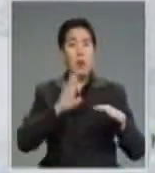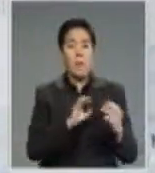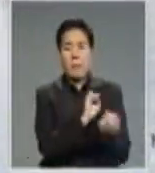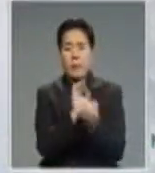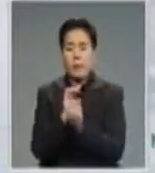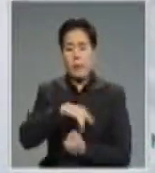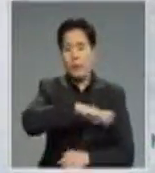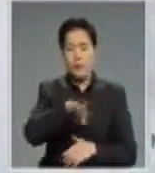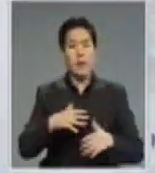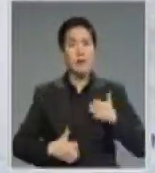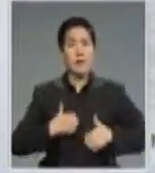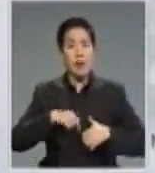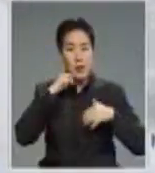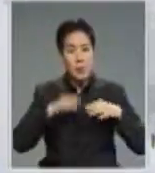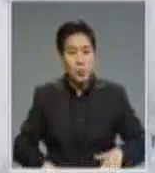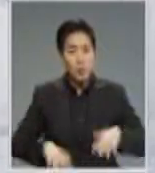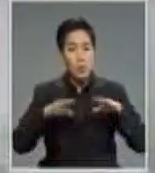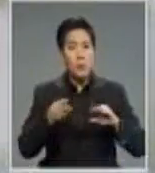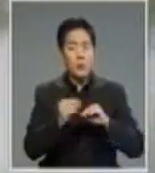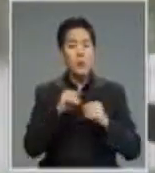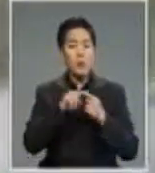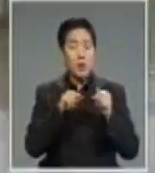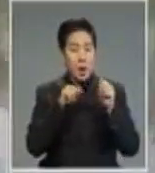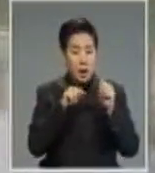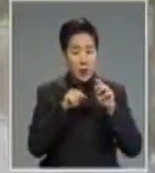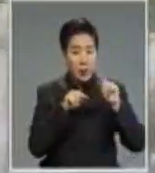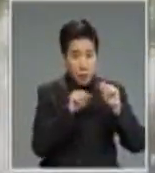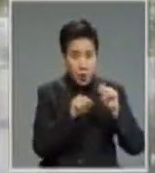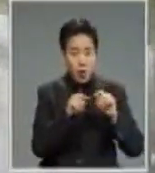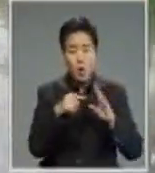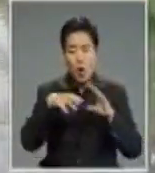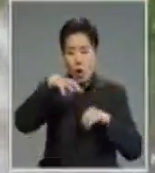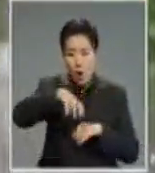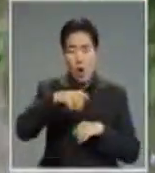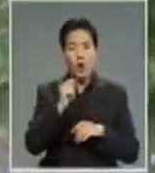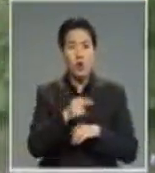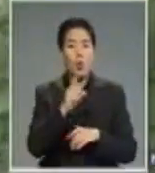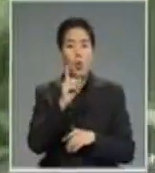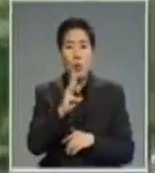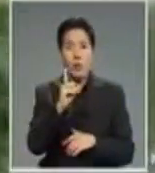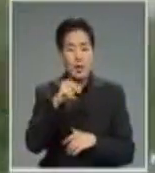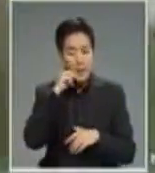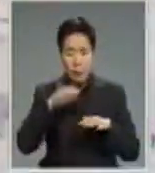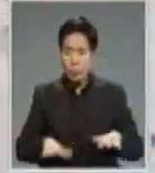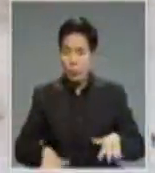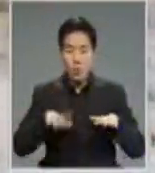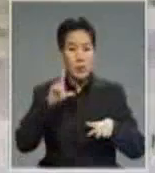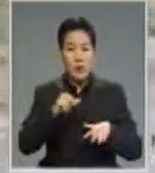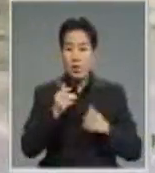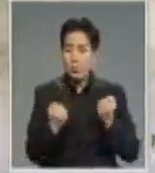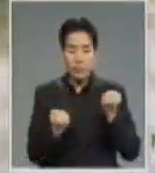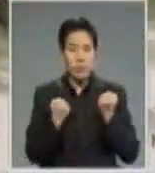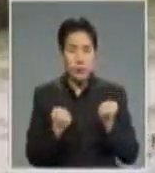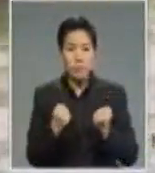พิ่มมากขึ้นโดยเฉพาะที่เทศบาลตำบลเกาะทวดซึ่งเป็นพื้นที่ลุ่มต่ำบนถนนสายหลักถูกน้ำท่วมสูงไม่สามารถใ